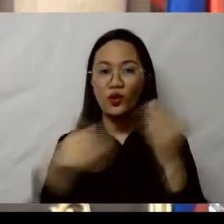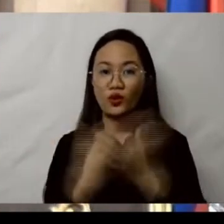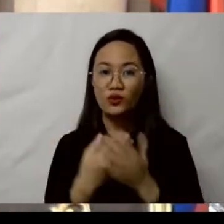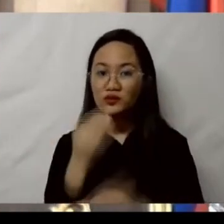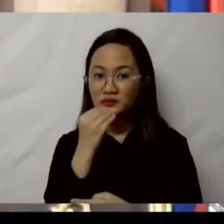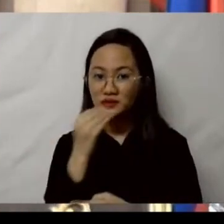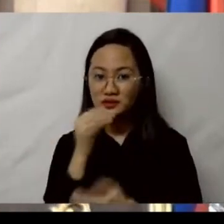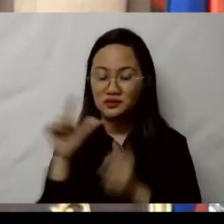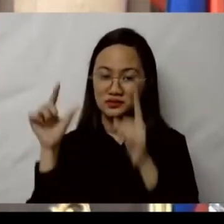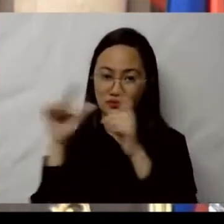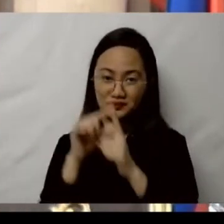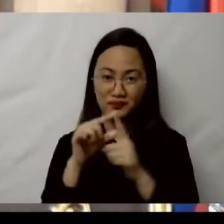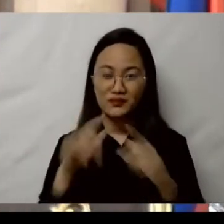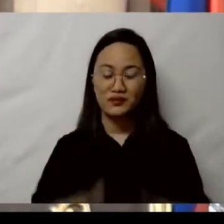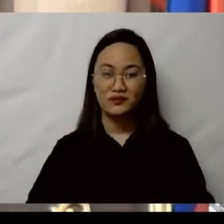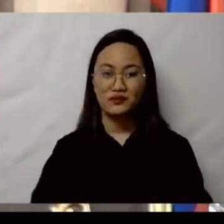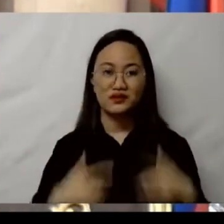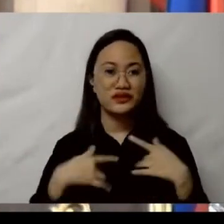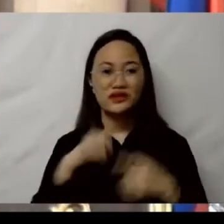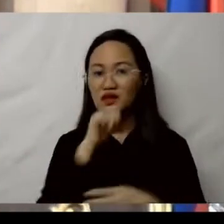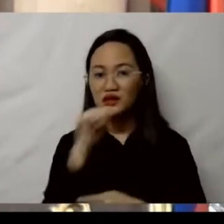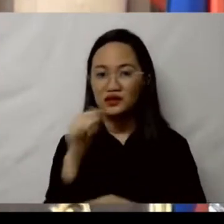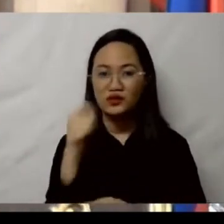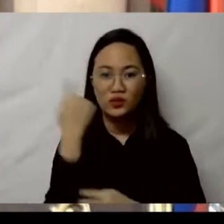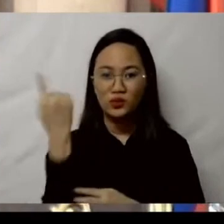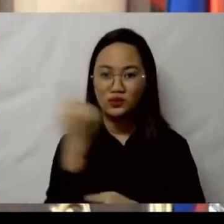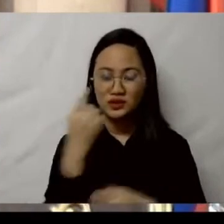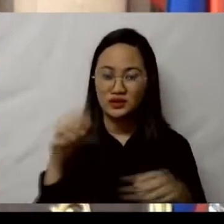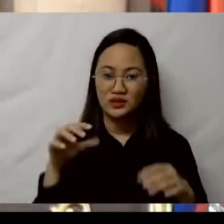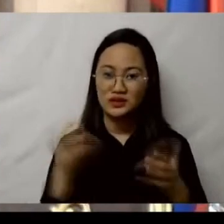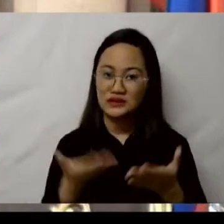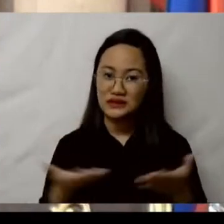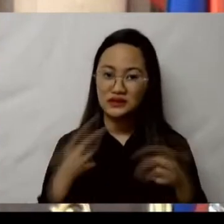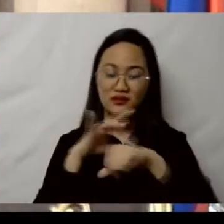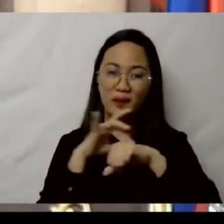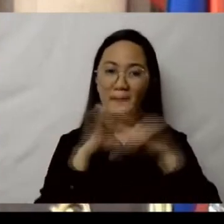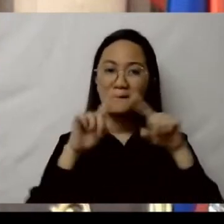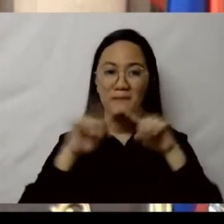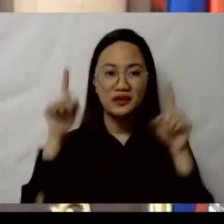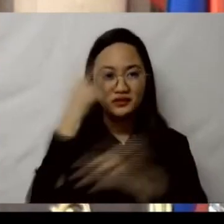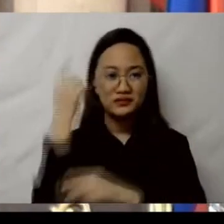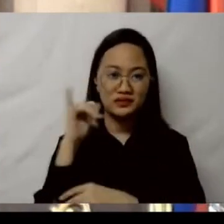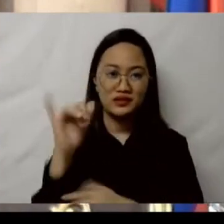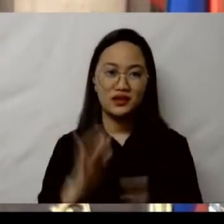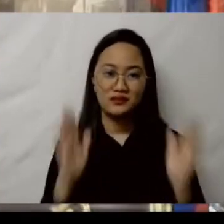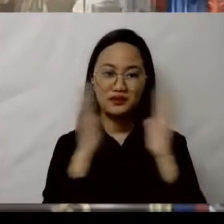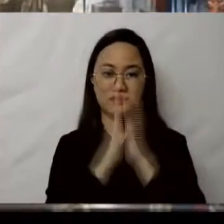nabubuhay hindi lamang sa mundong ito, kundi magpasawalang hanggan. Amen.